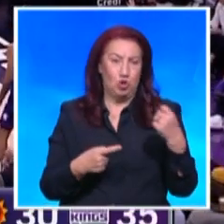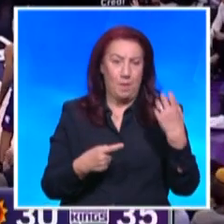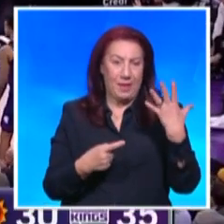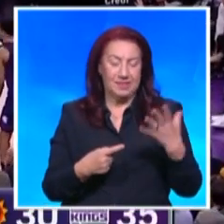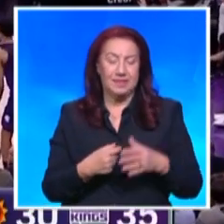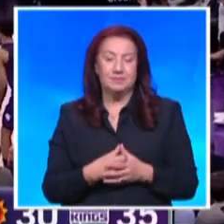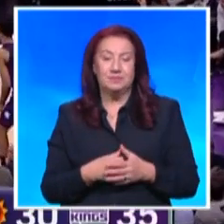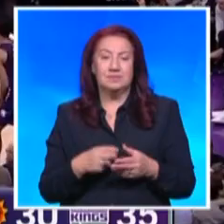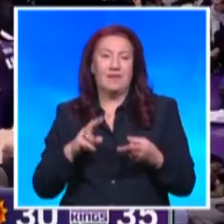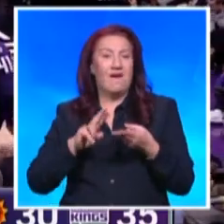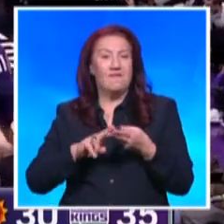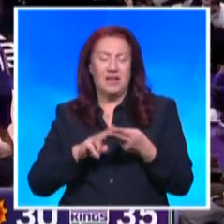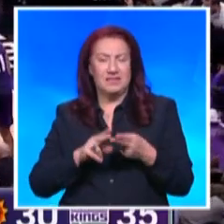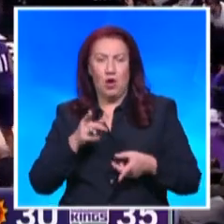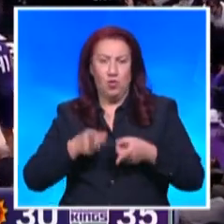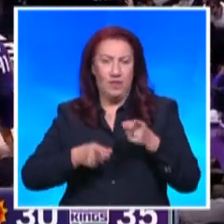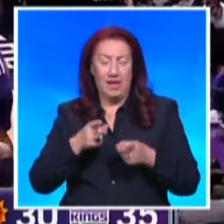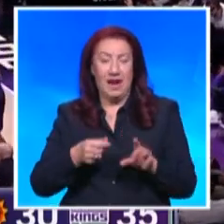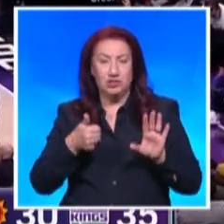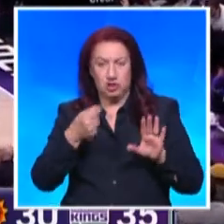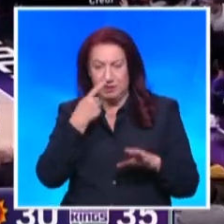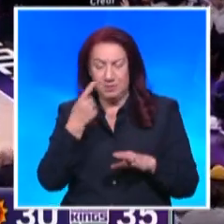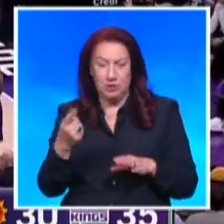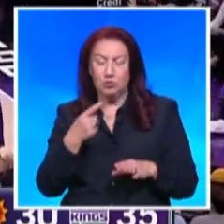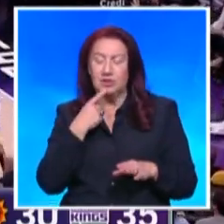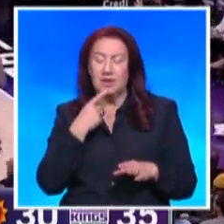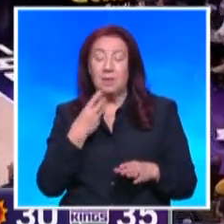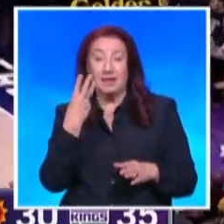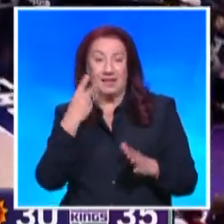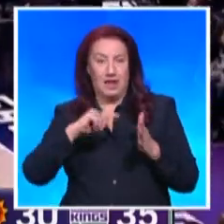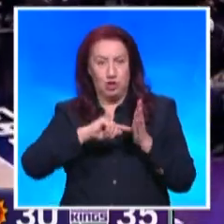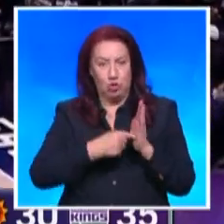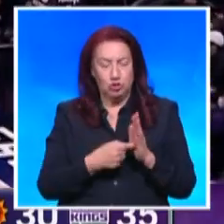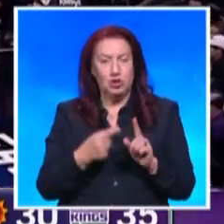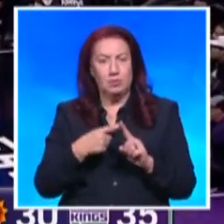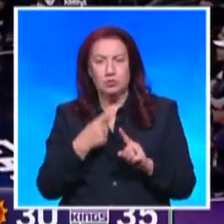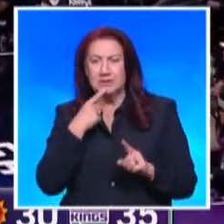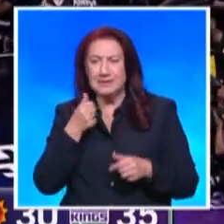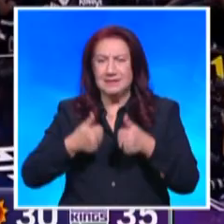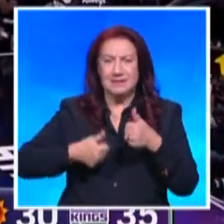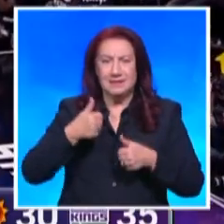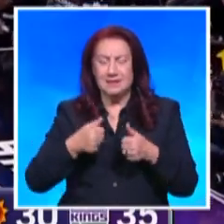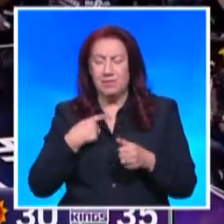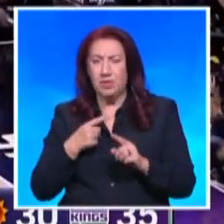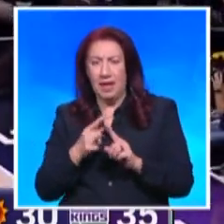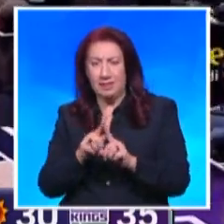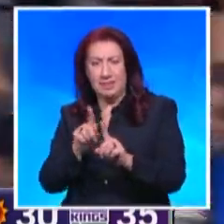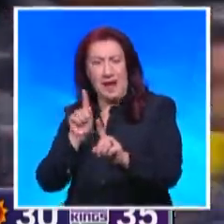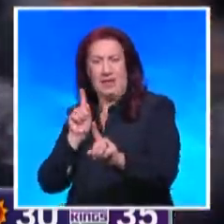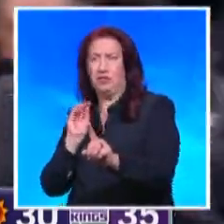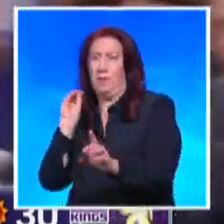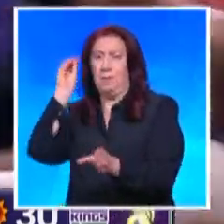Везенков прекара на паркета общо 6 минути и остави срещу името си тройка и борба, като се разписа от далечно разстояние в 6-ти пореден